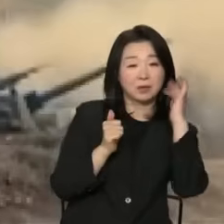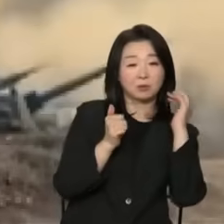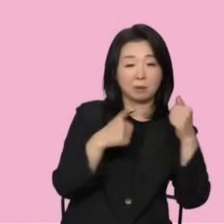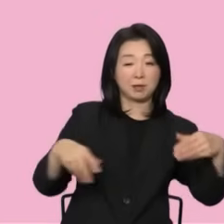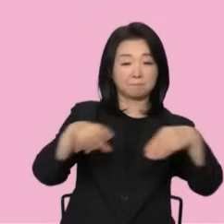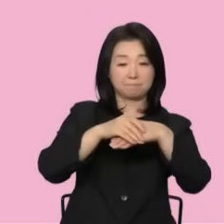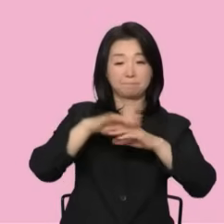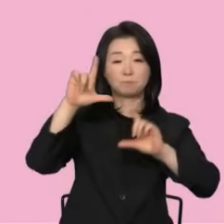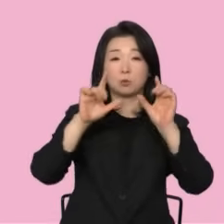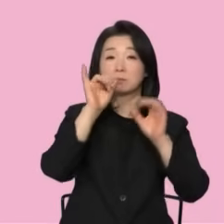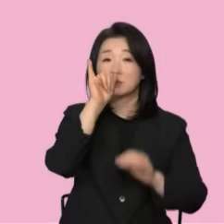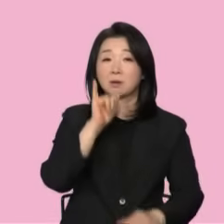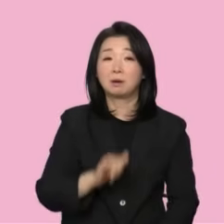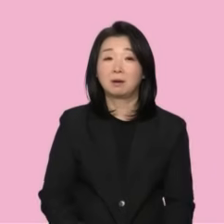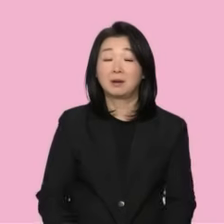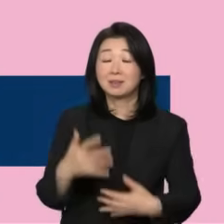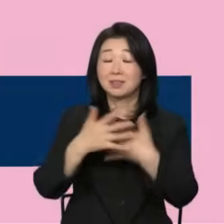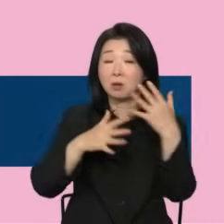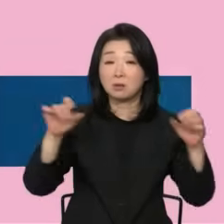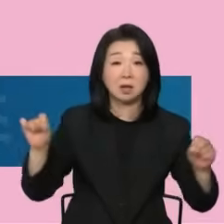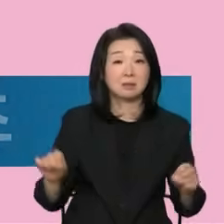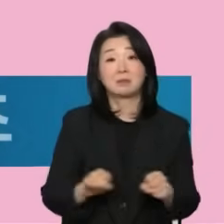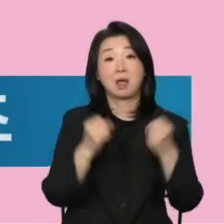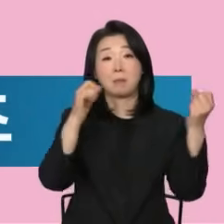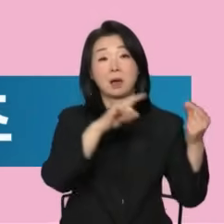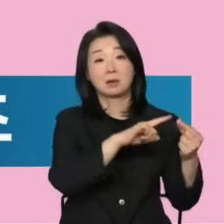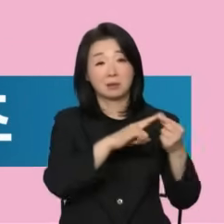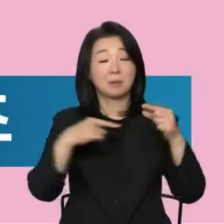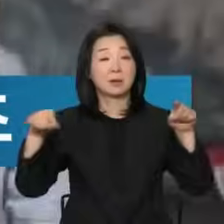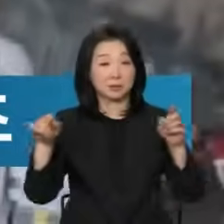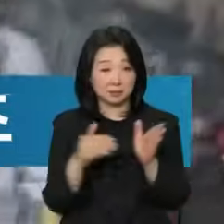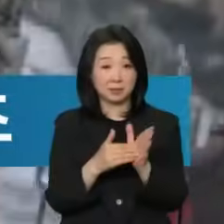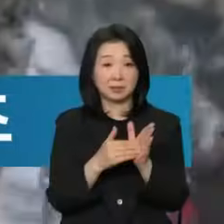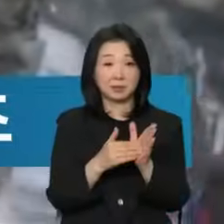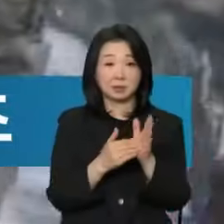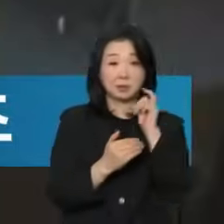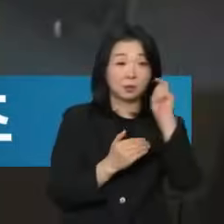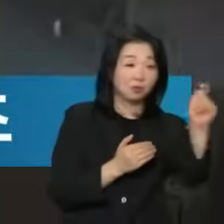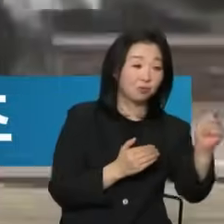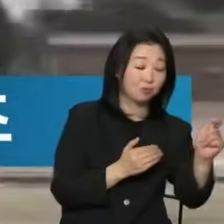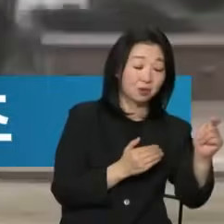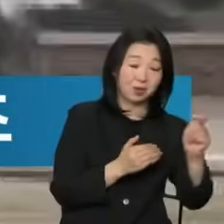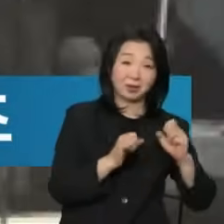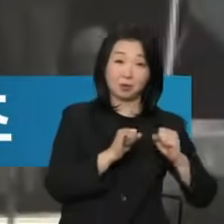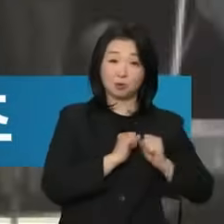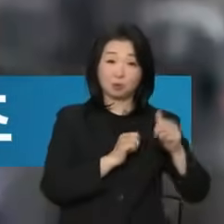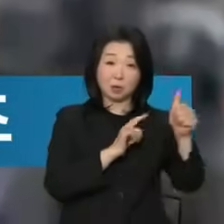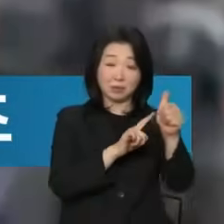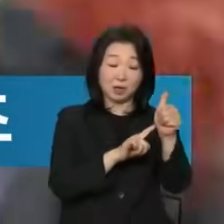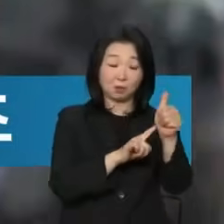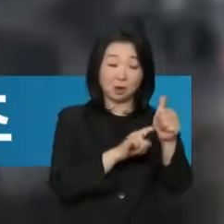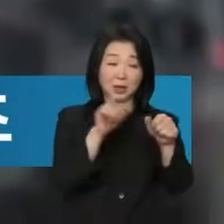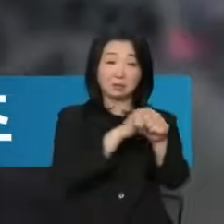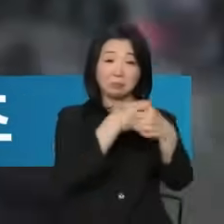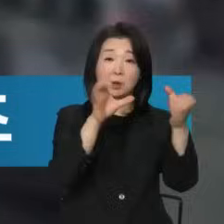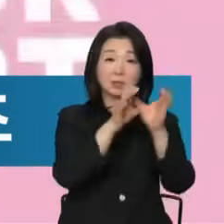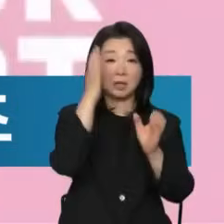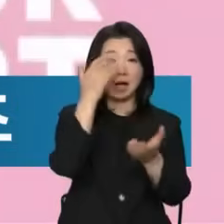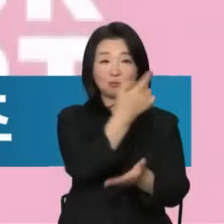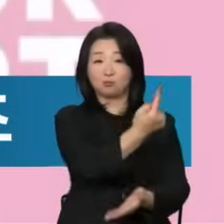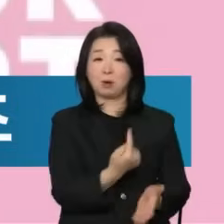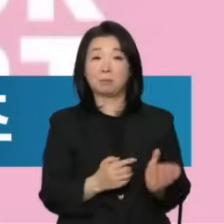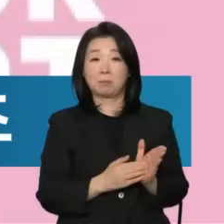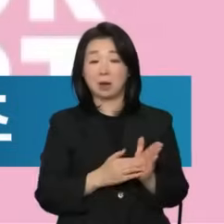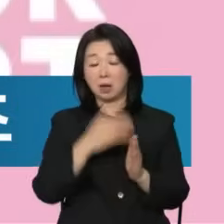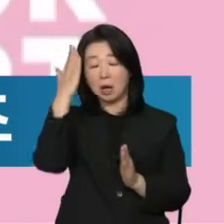잡는 장면도 나옵니다. 이 영상 대박이라는 자막과 함께 끝납니다. 우크라이나 국방장관을 비롯한 특사단이 한국을 찾으면서